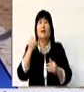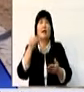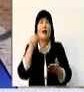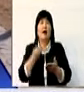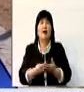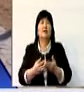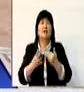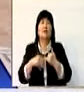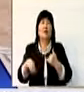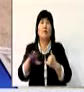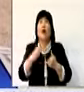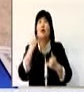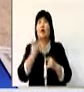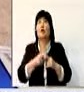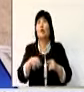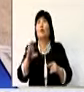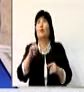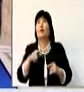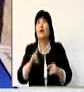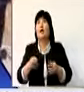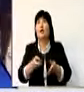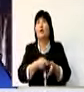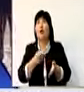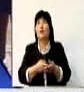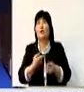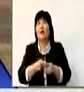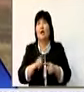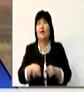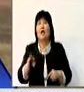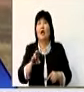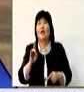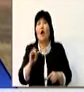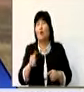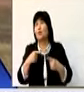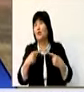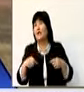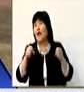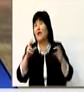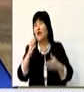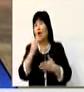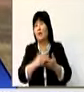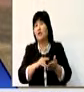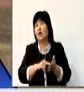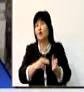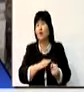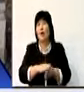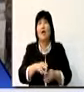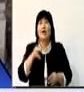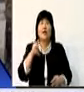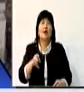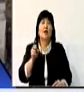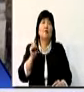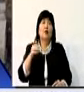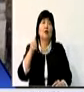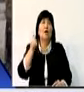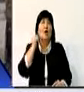мекен саналады. Татарстанда осы Бұлғар шаһарын зерттеу үшін Янару, яғни жаңғыру атты арнайы бағдарлама жүзеге асырылған. 2014